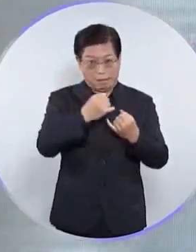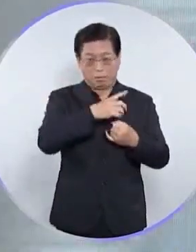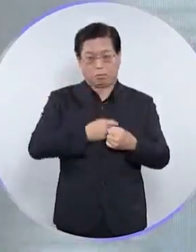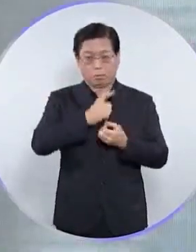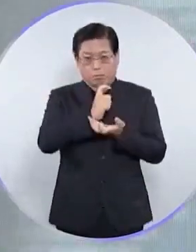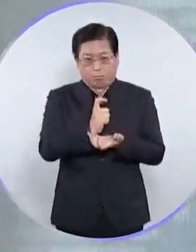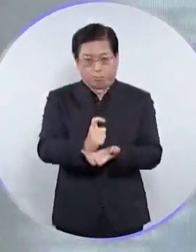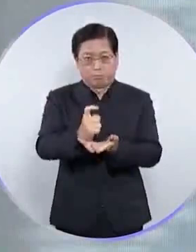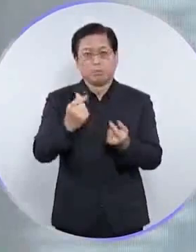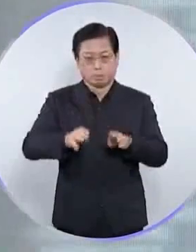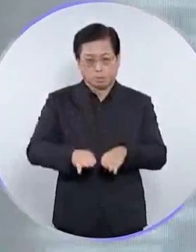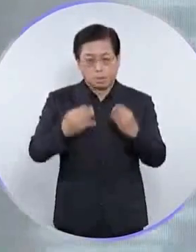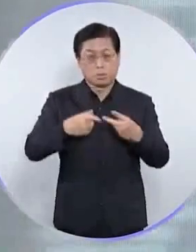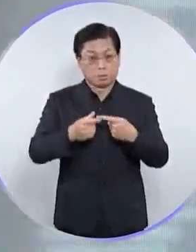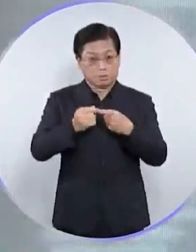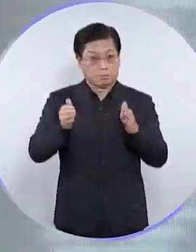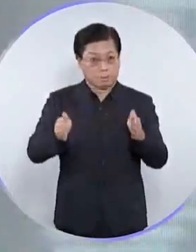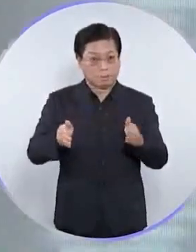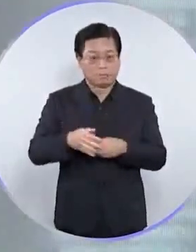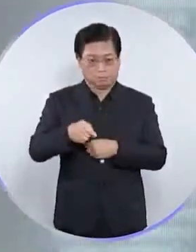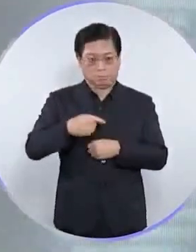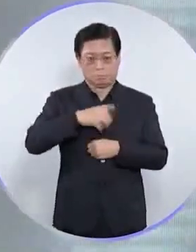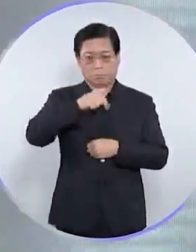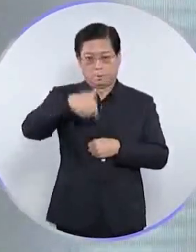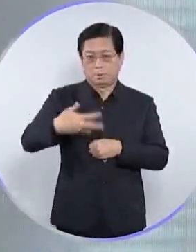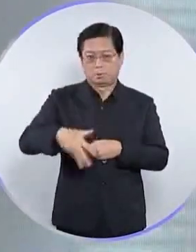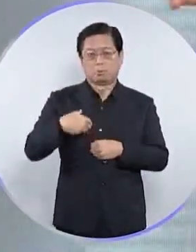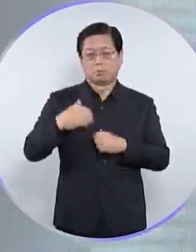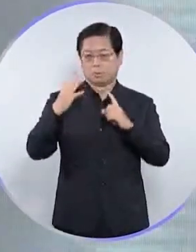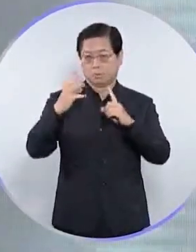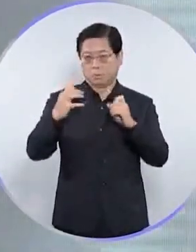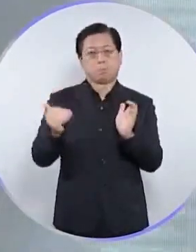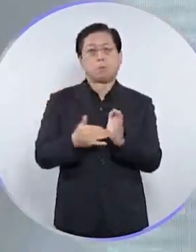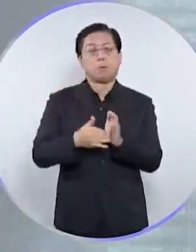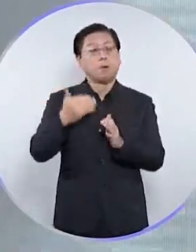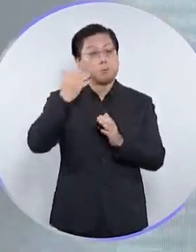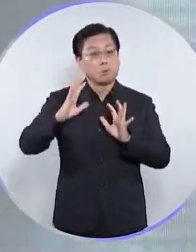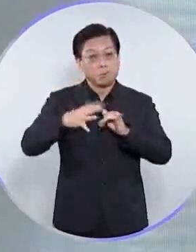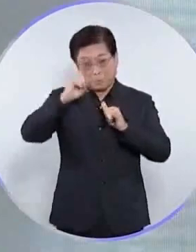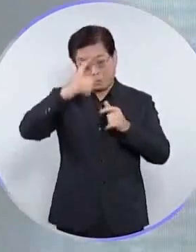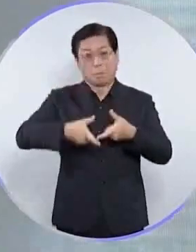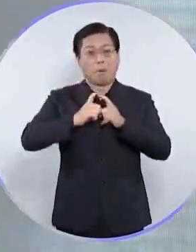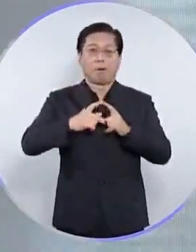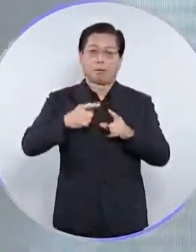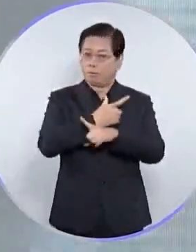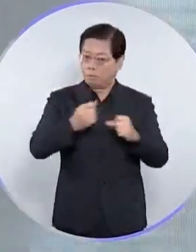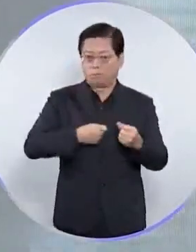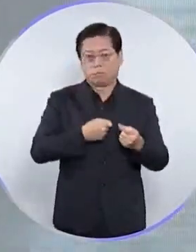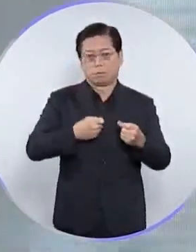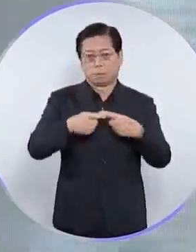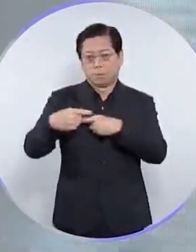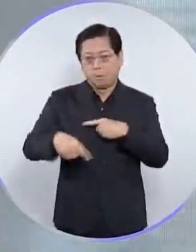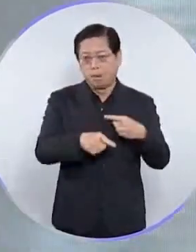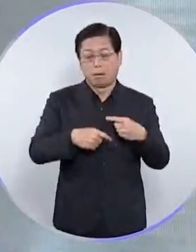艇也已经完成了第一阶段的下水典礼。如果国民党回来，这些通通都会停止，不